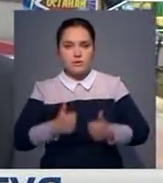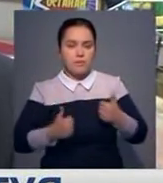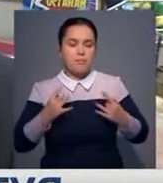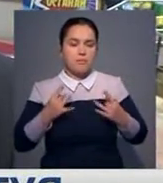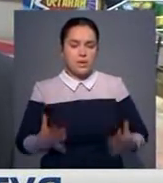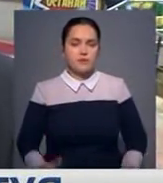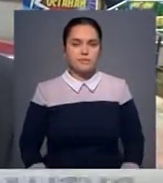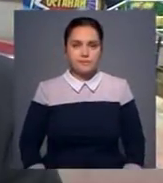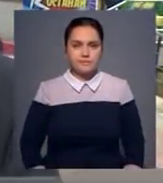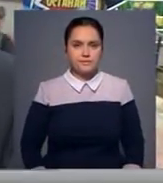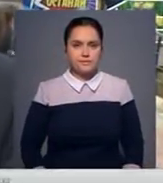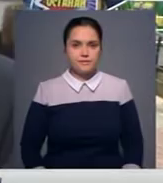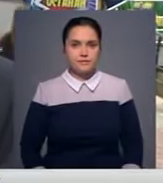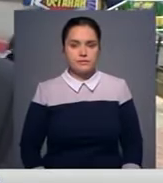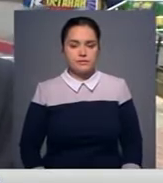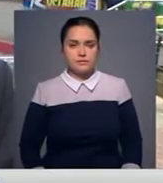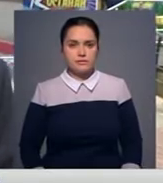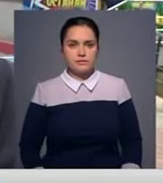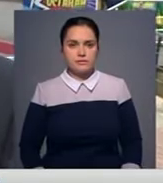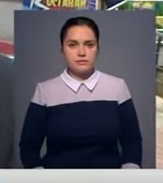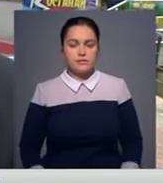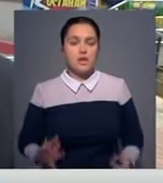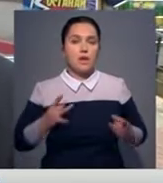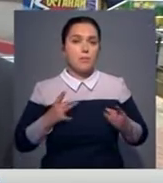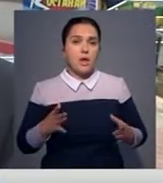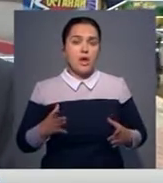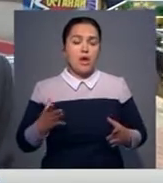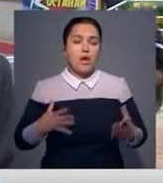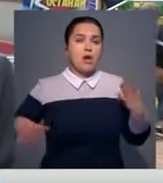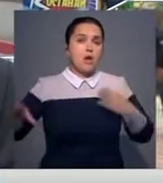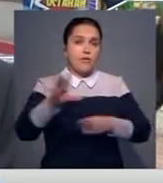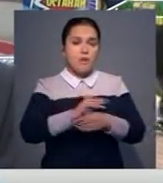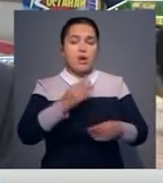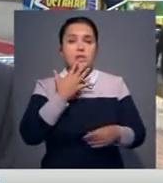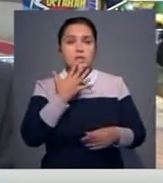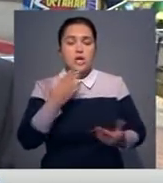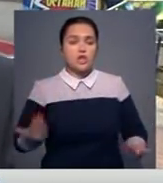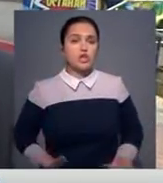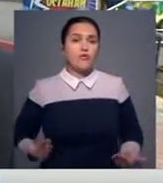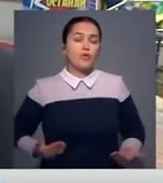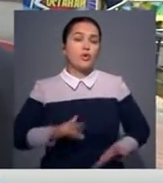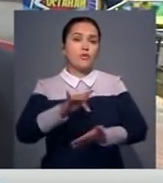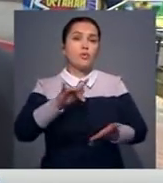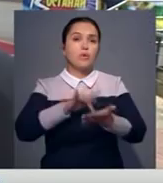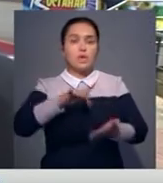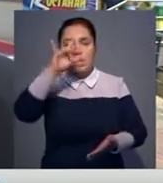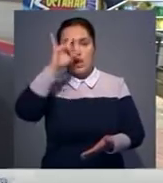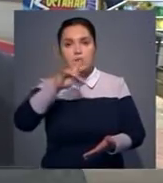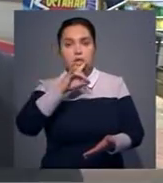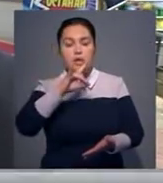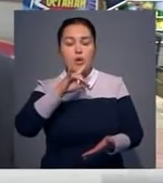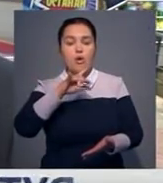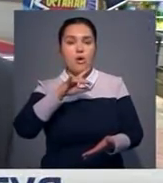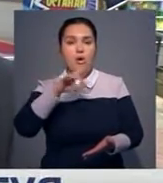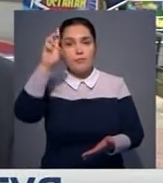На сегодняшний день это уже праздник всеобщего, всех народов, проживающих в Республике Казахстан. Более 20 лет